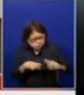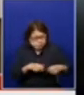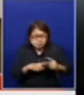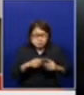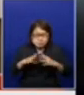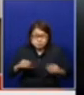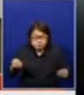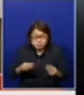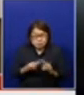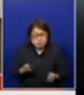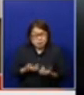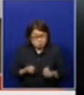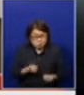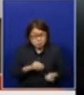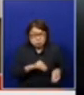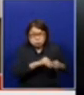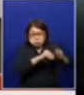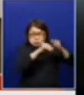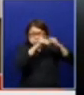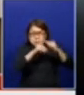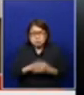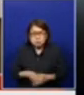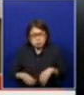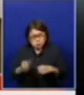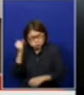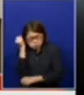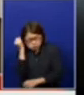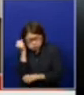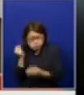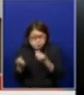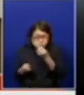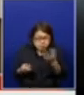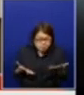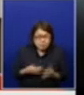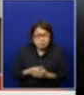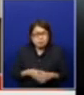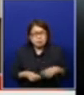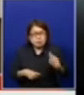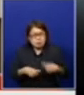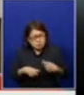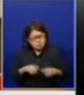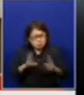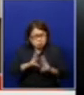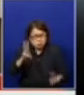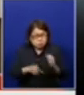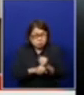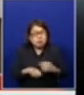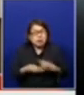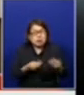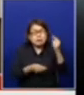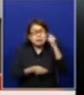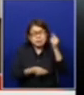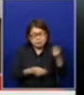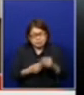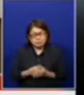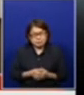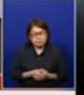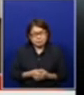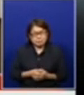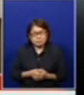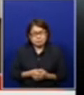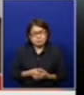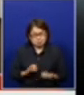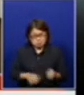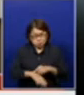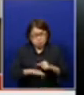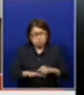านเพิ่มขึ้นมาเยอะเยอะเยอะมากก็คิดเอาละครับผมก็ขอกราบเรียนท่านประธานด้วยเวลาจำกั